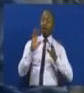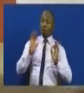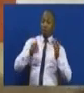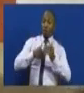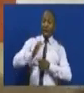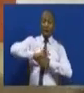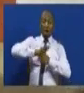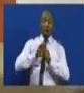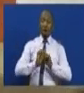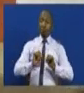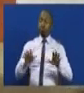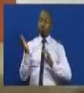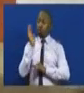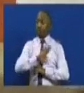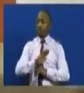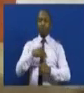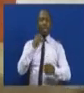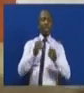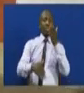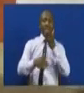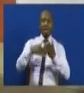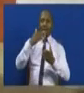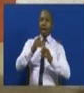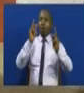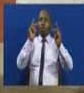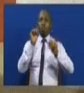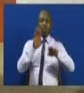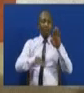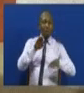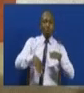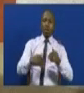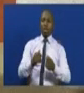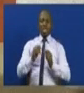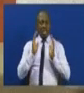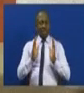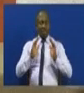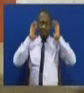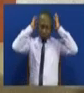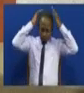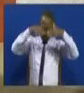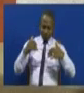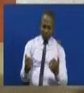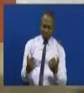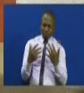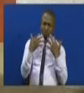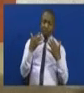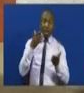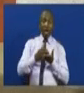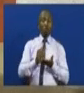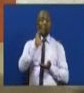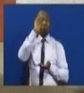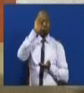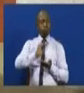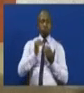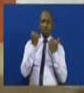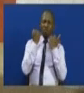kuisha, tuwe na utamaduni wa kujifukiza kwa ajili ya stress kuondoka. Tuna ma stress mengi,